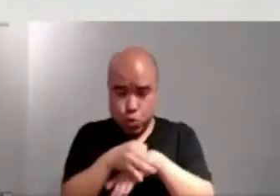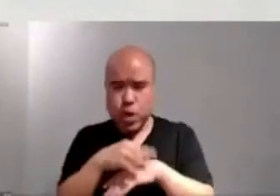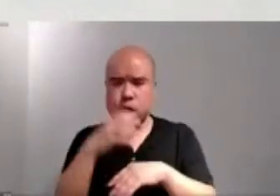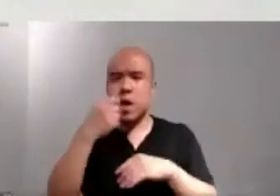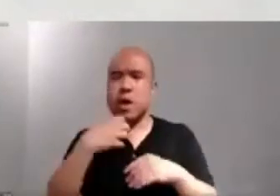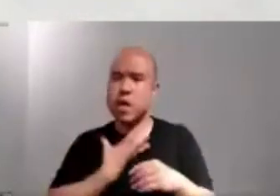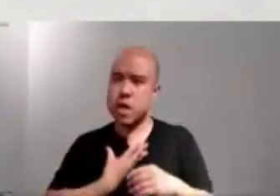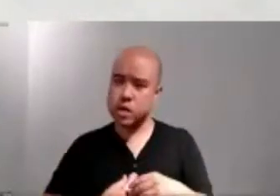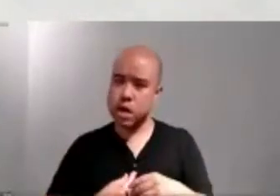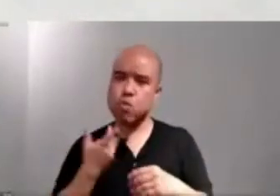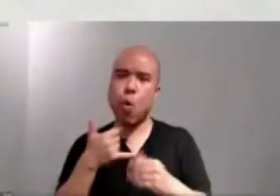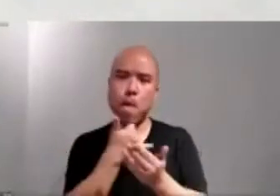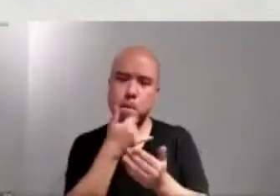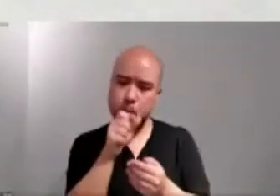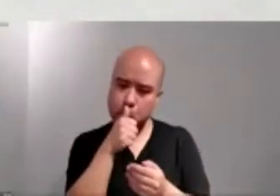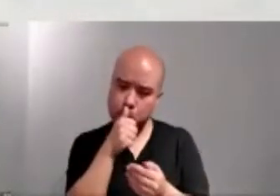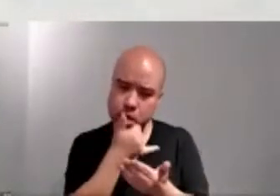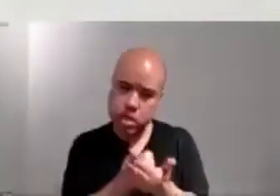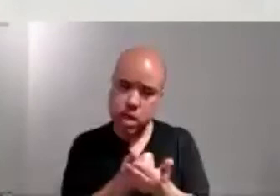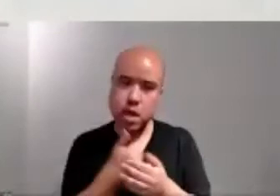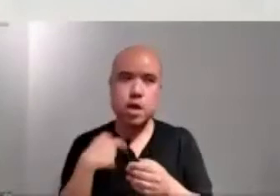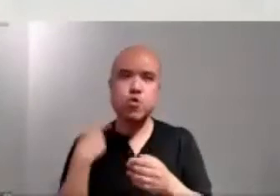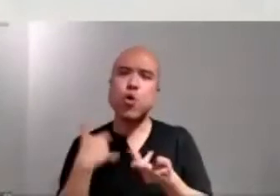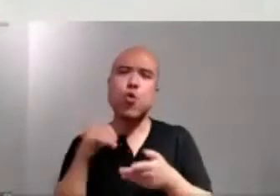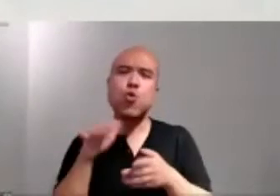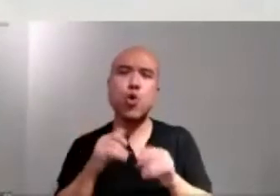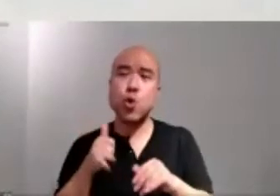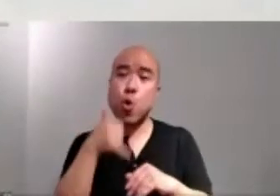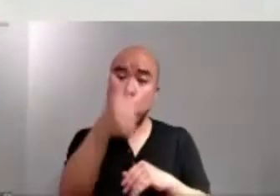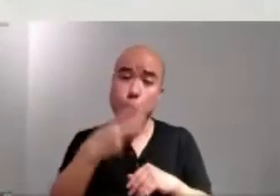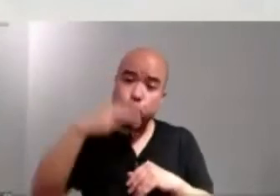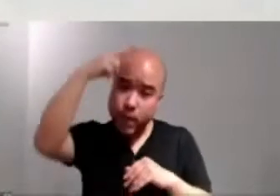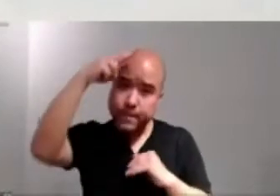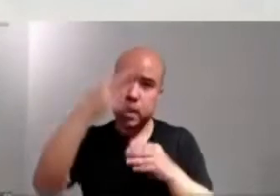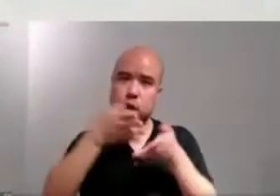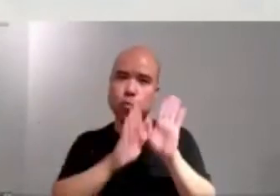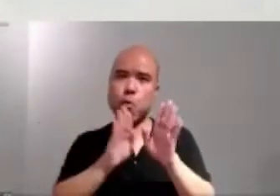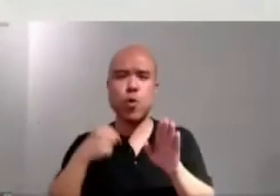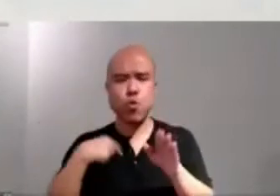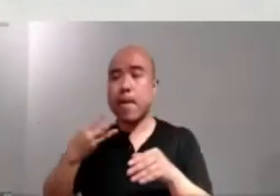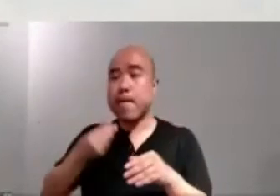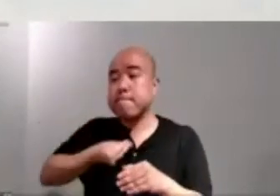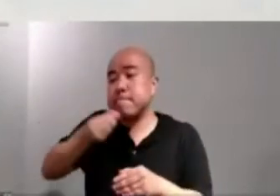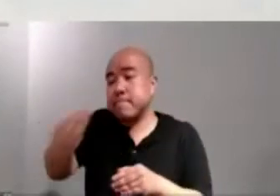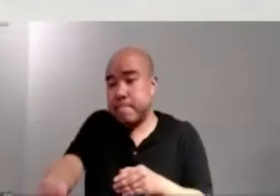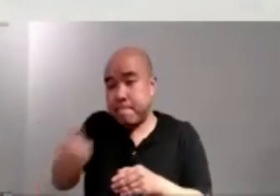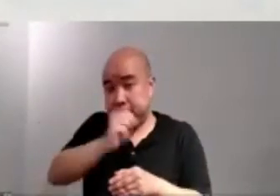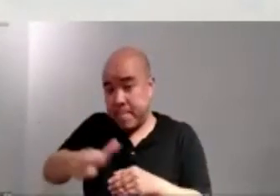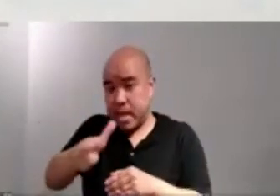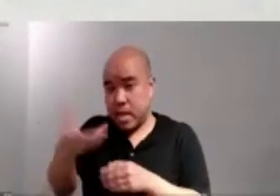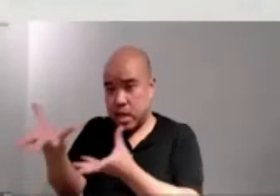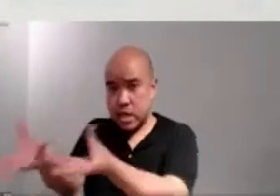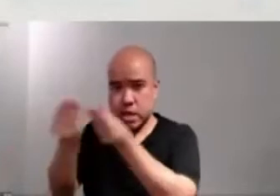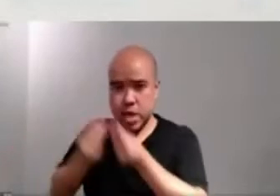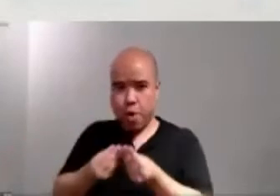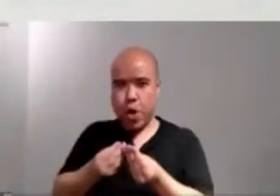多年嚟，我領悟到一個真理，就係施比受更為有福。 我成日都同啲朋友讲咧，当你唔开心嘅时候咧，你